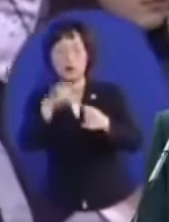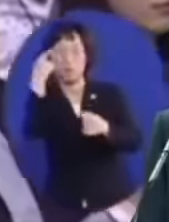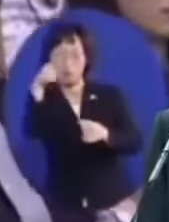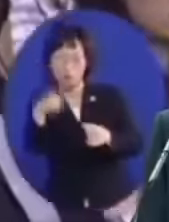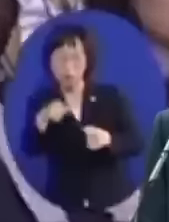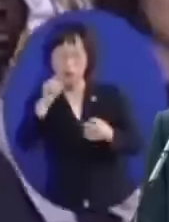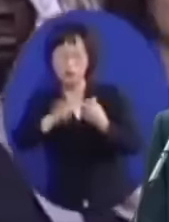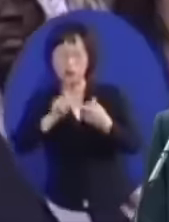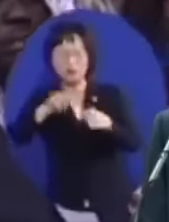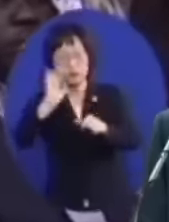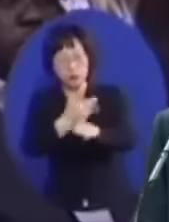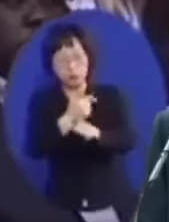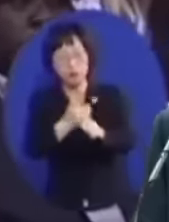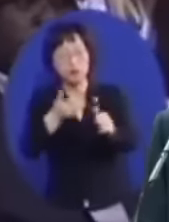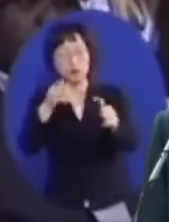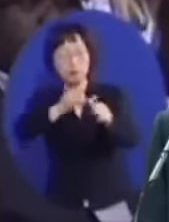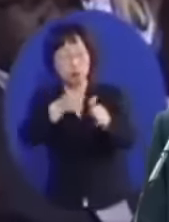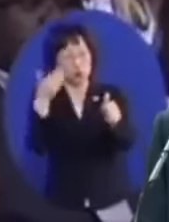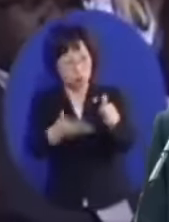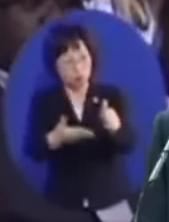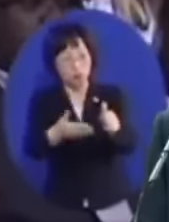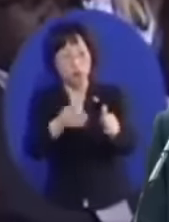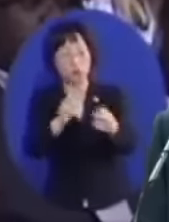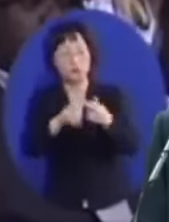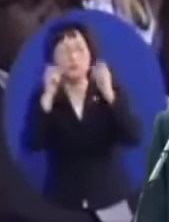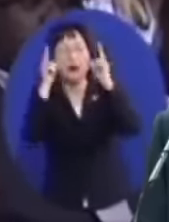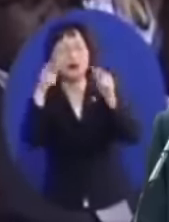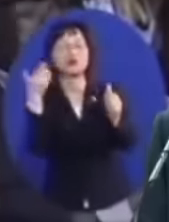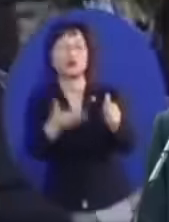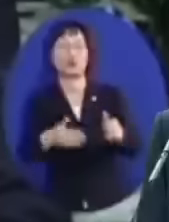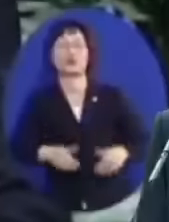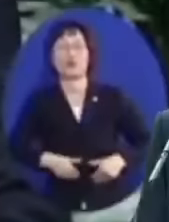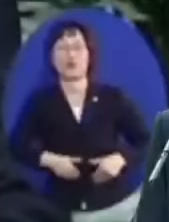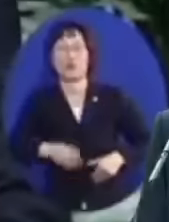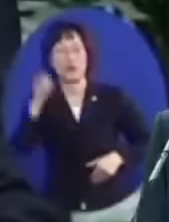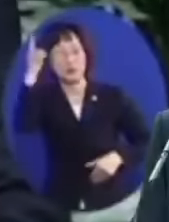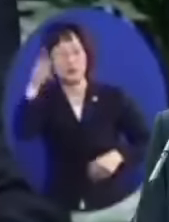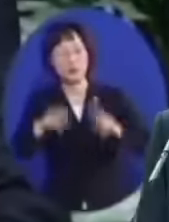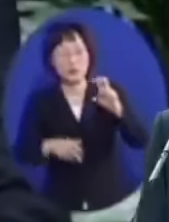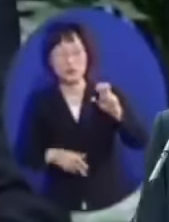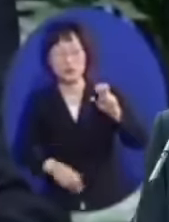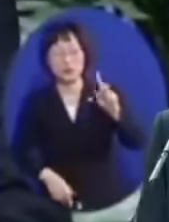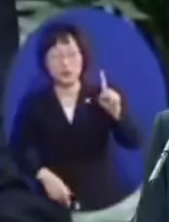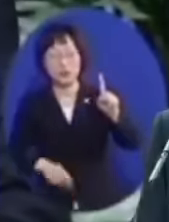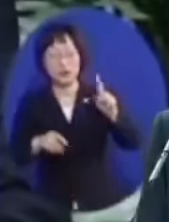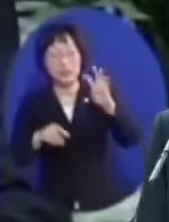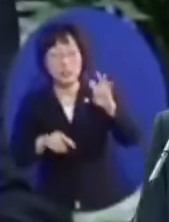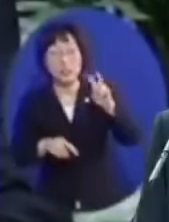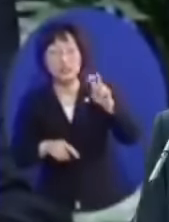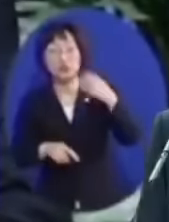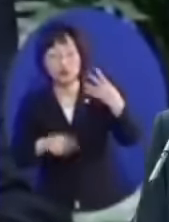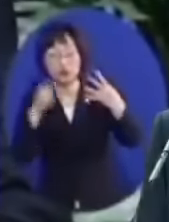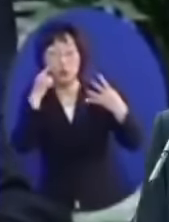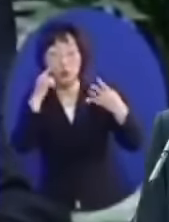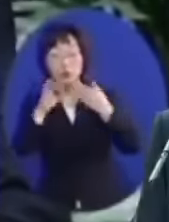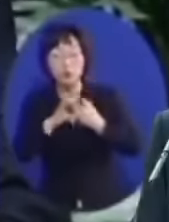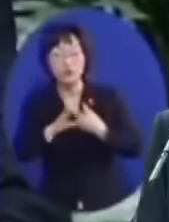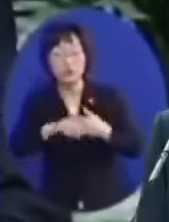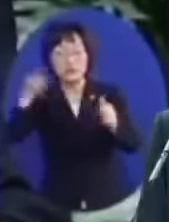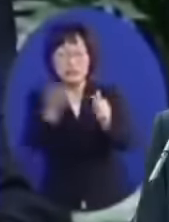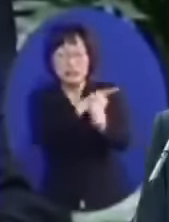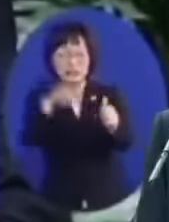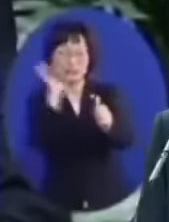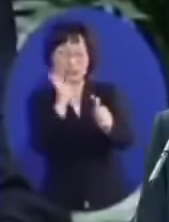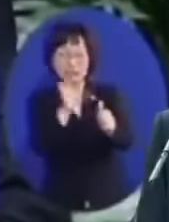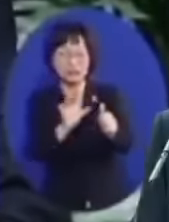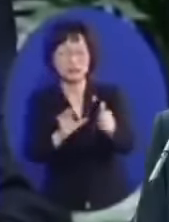잘못하면 대가를 받는구나 하는 것을 깨달아 알게 해줘야 되는 것입니다. 잠언서 29장 15절에 채찍과 꾸지람이 지혜를 주거늘